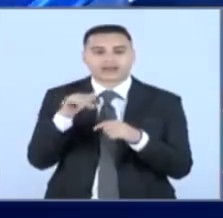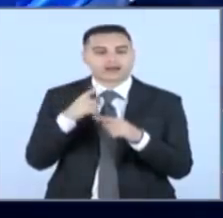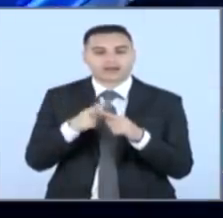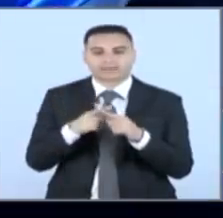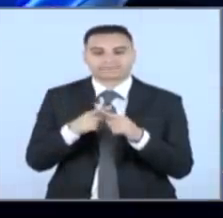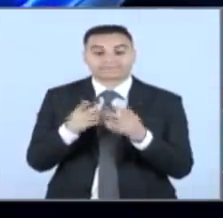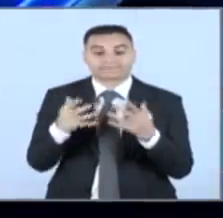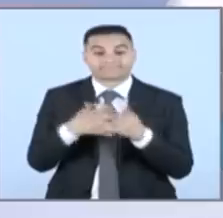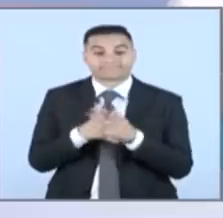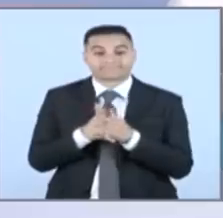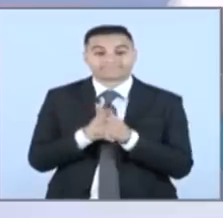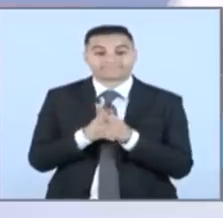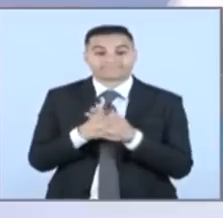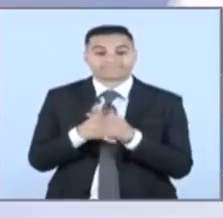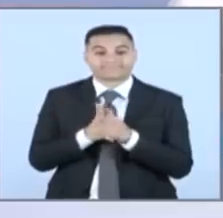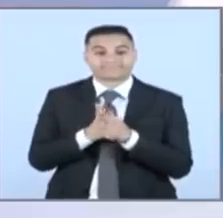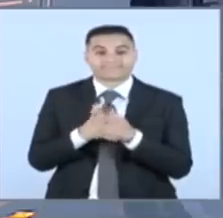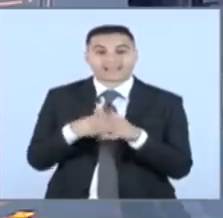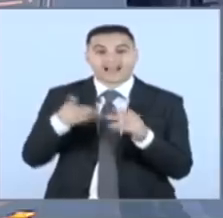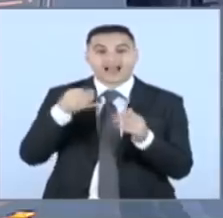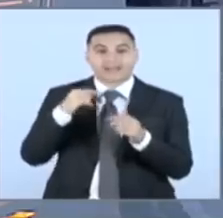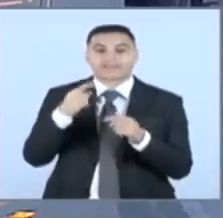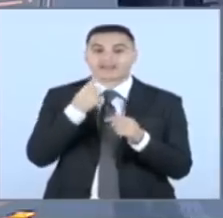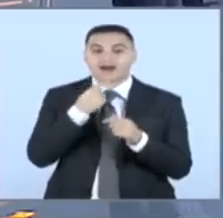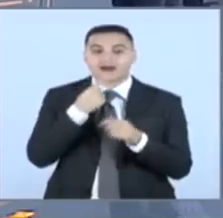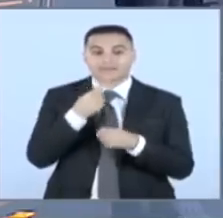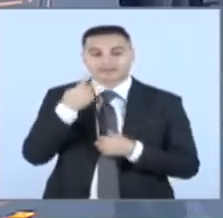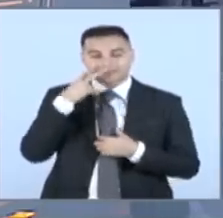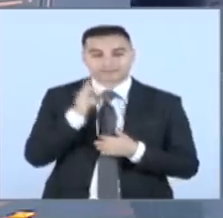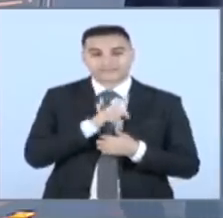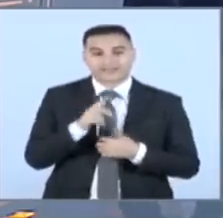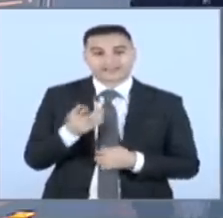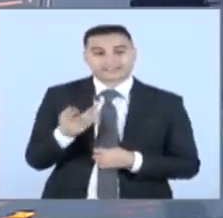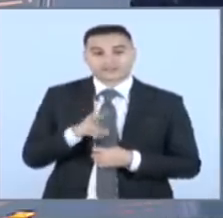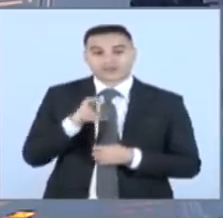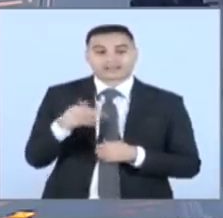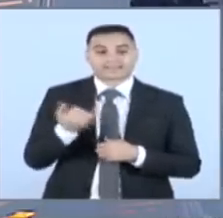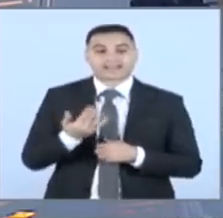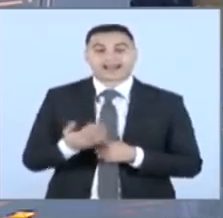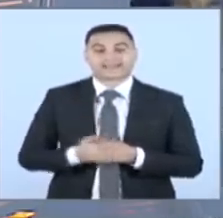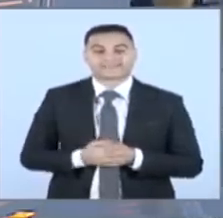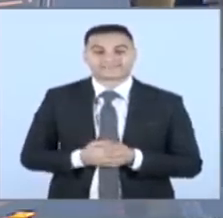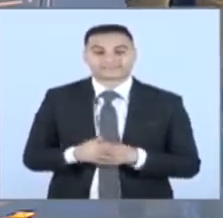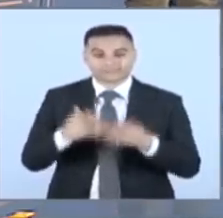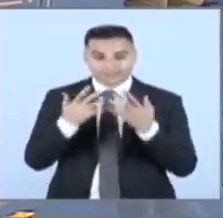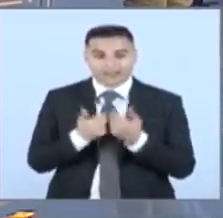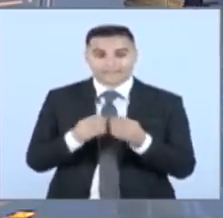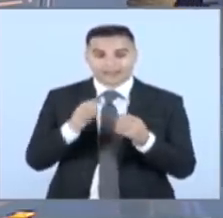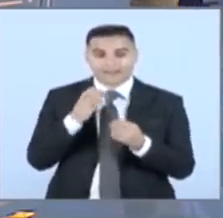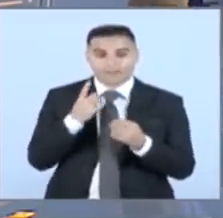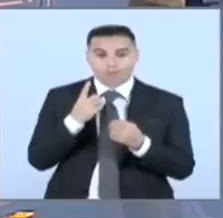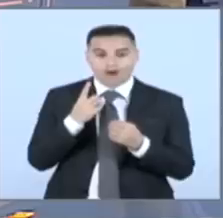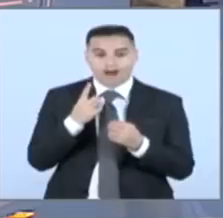غلط. الأحمر. أحمد الأحمر. ده ما ينفعش تغلط فيها دي، ده كان سؤال سهل. كم إجابة صح؟